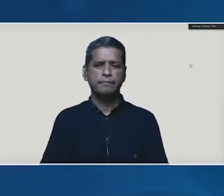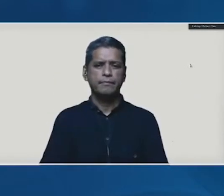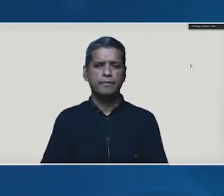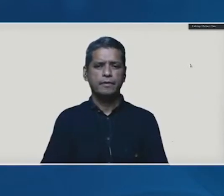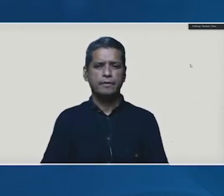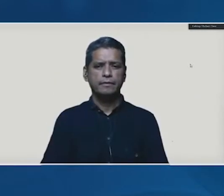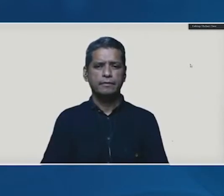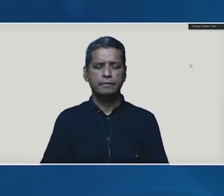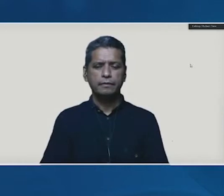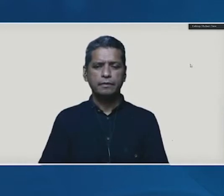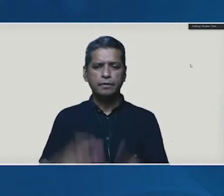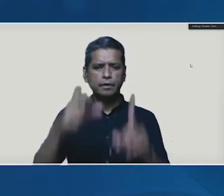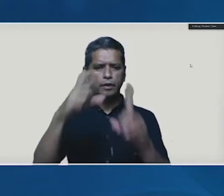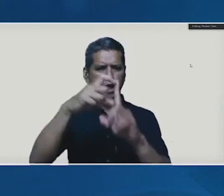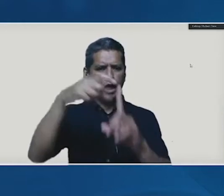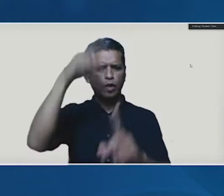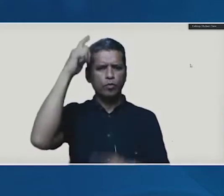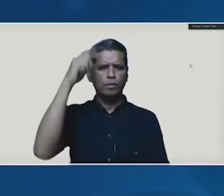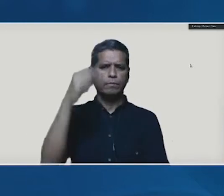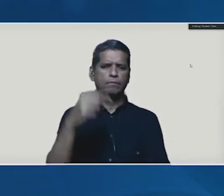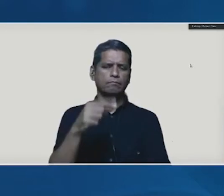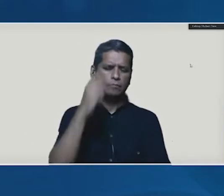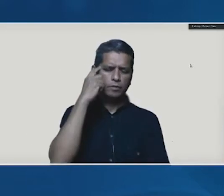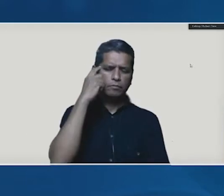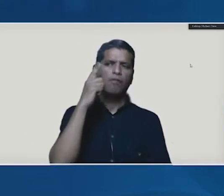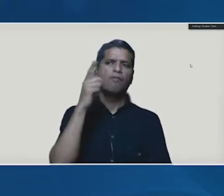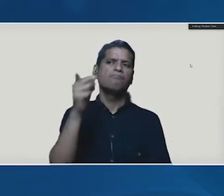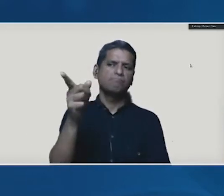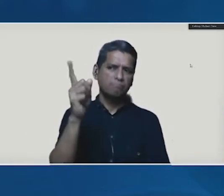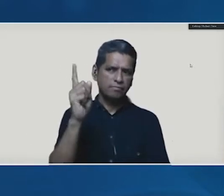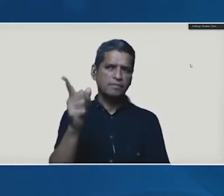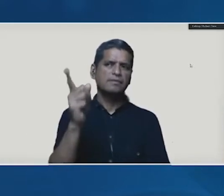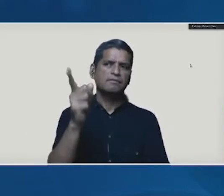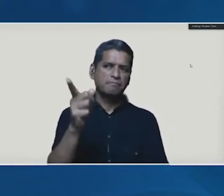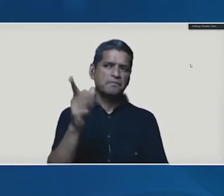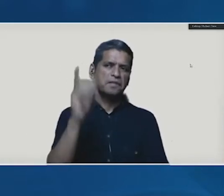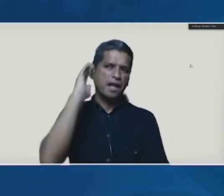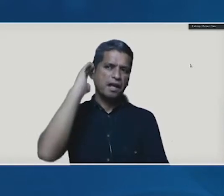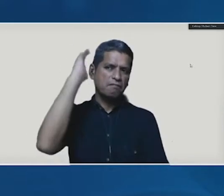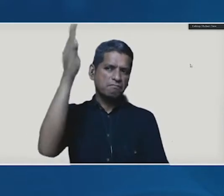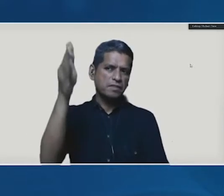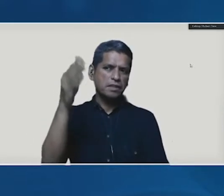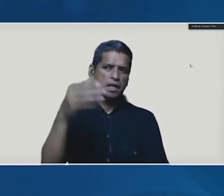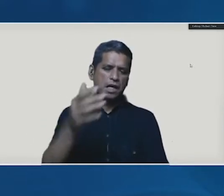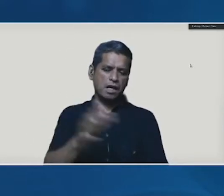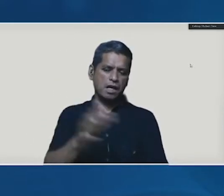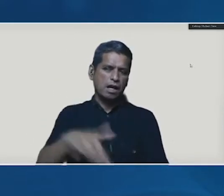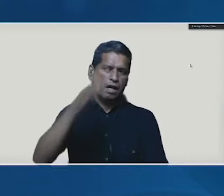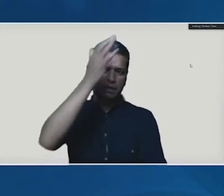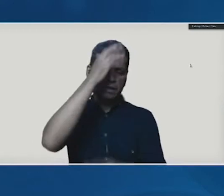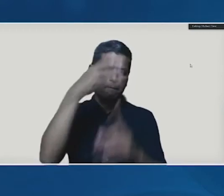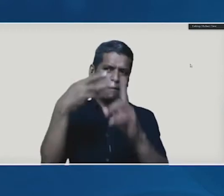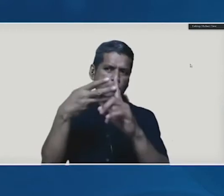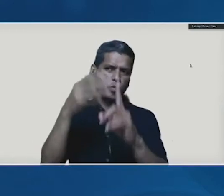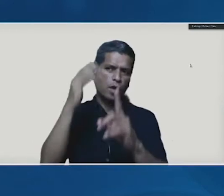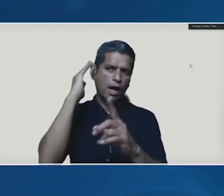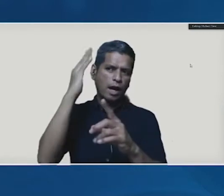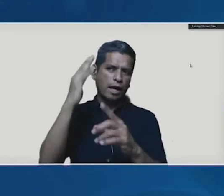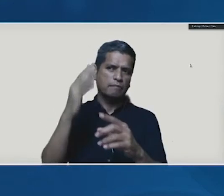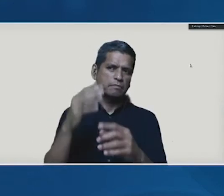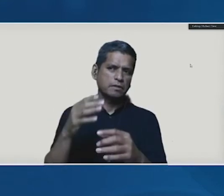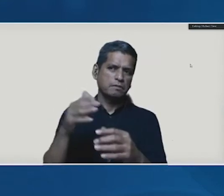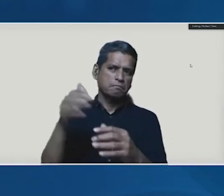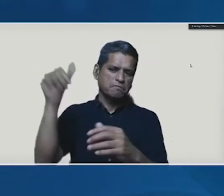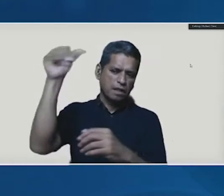melihatnya dan langsung konek oh ini dia babilon yang sudah menangkap kami yang sudah mau yang sudah Mengapa